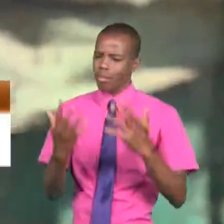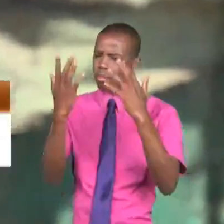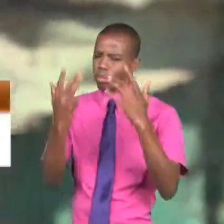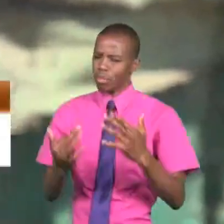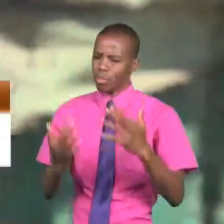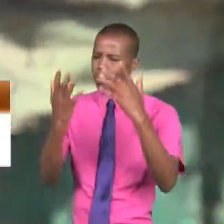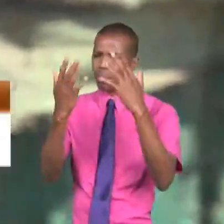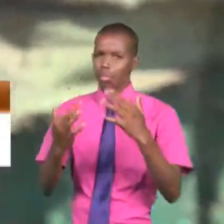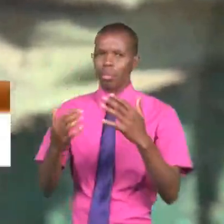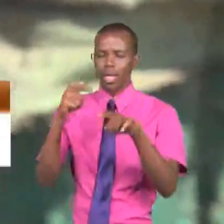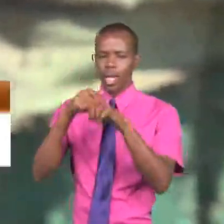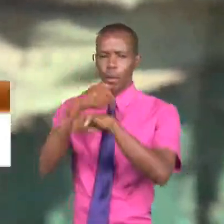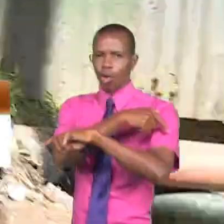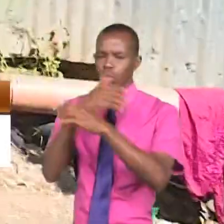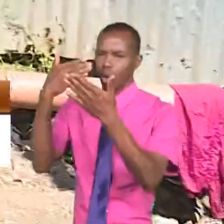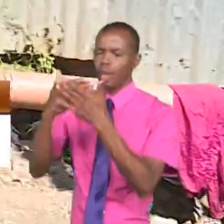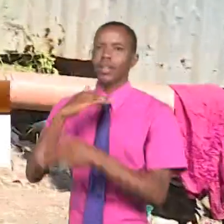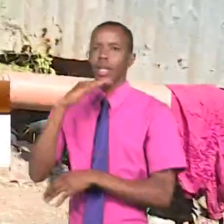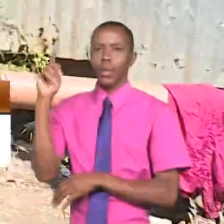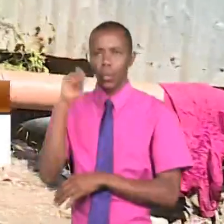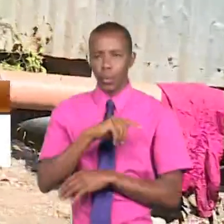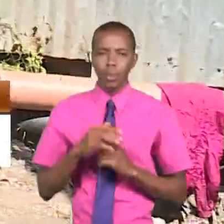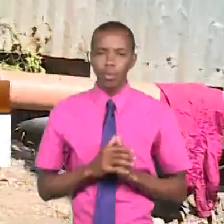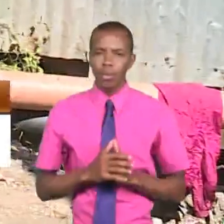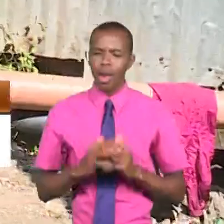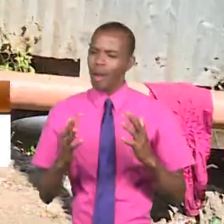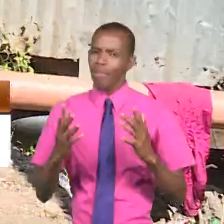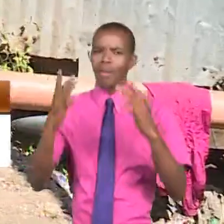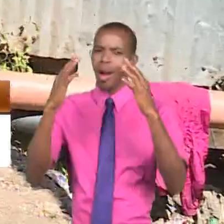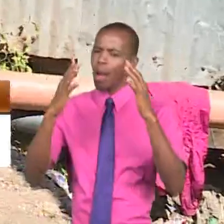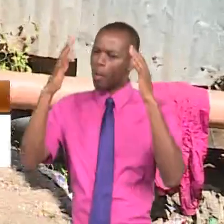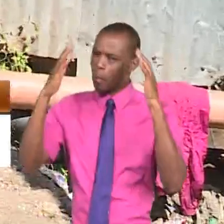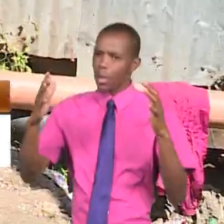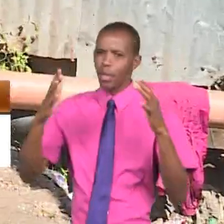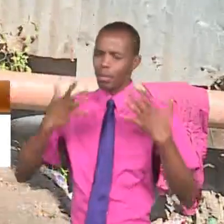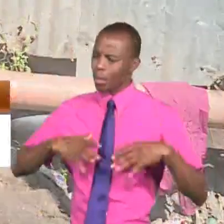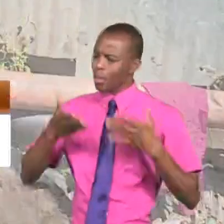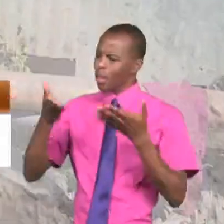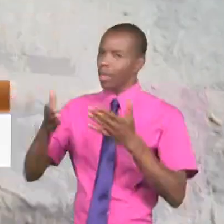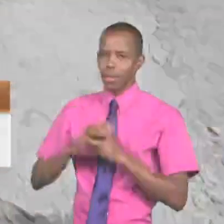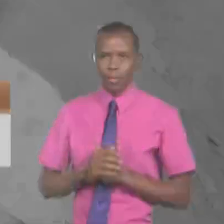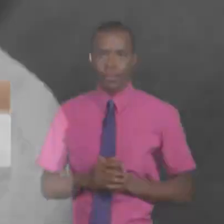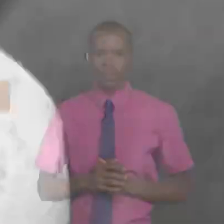extent, yani kufika hosi alidedi tu. Niambia wakubwa huko mbele waangalie wa raia huko chini.